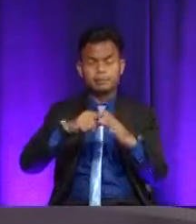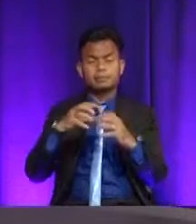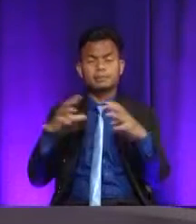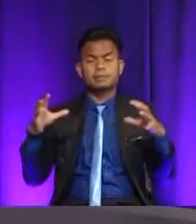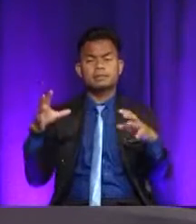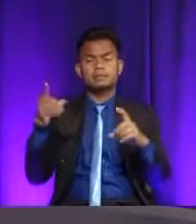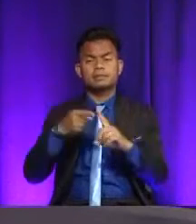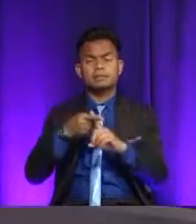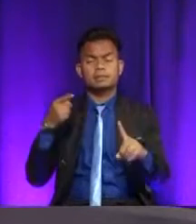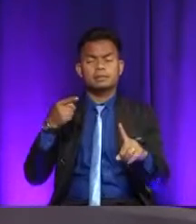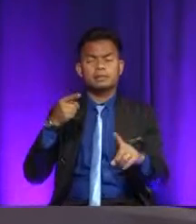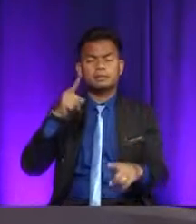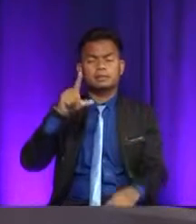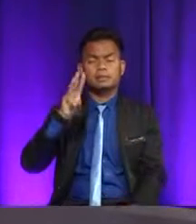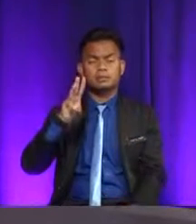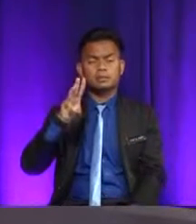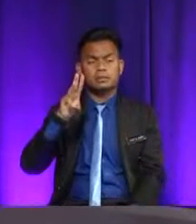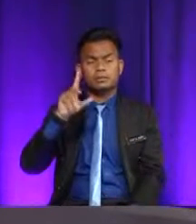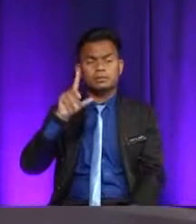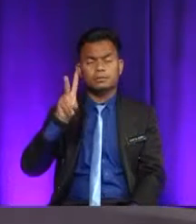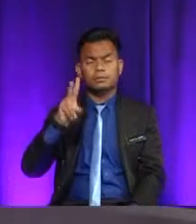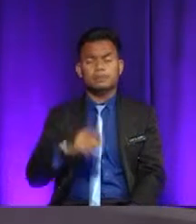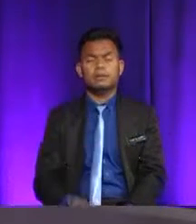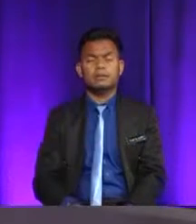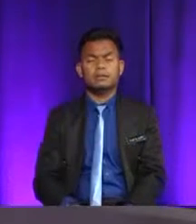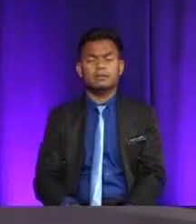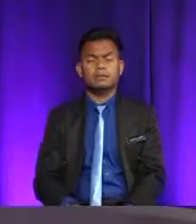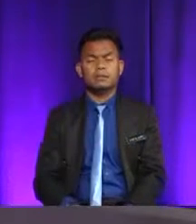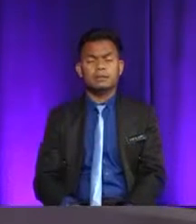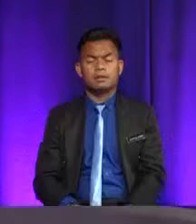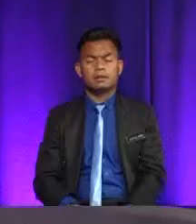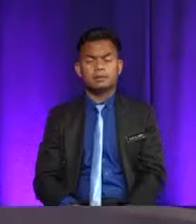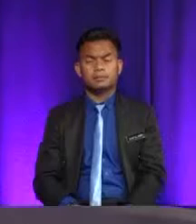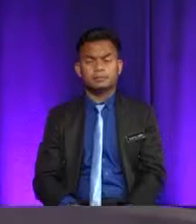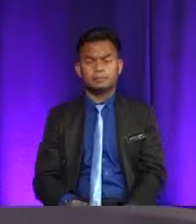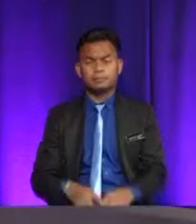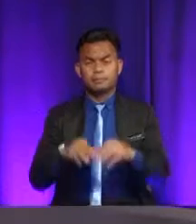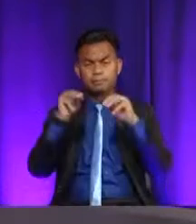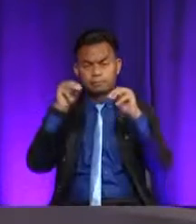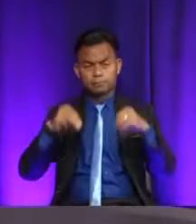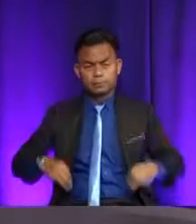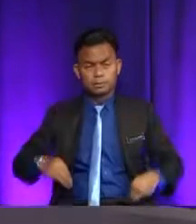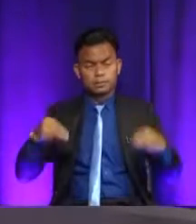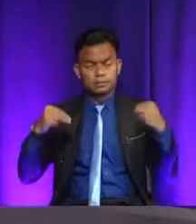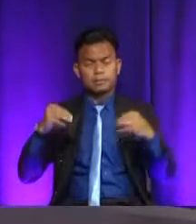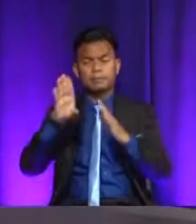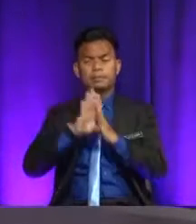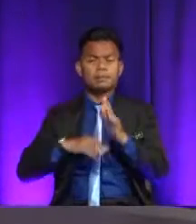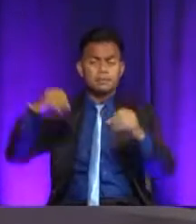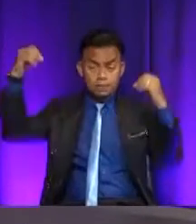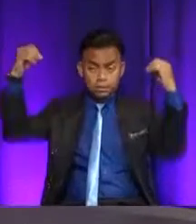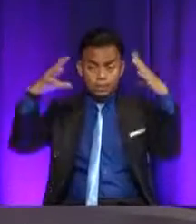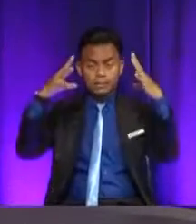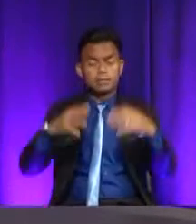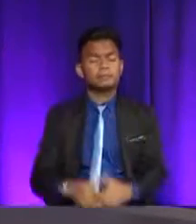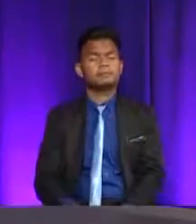kita ada satu sumber cahaya yang sama Suni mentol ketika mentol sudah bersinar Oke besinya ini bukan